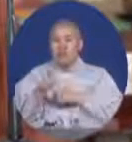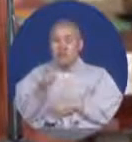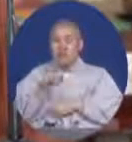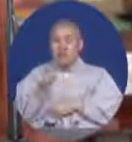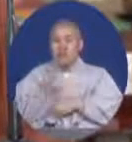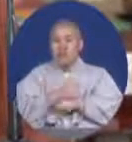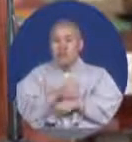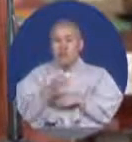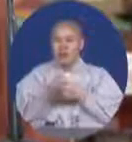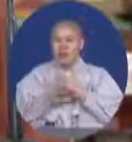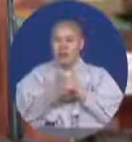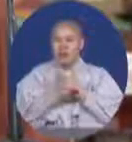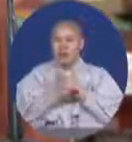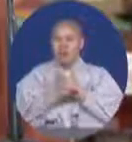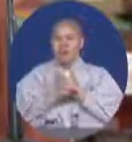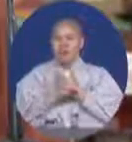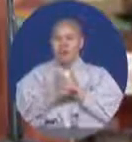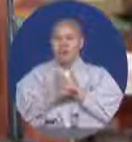아주 중요한 법문이에요.